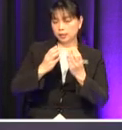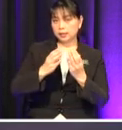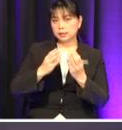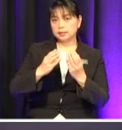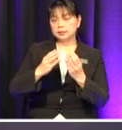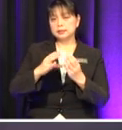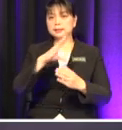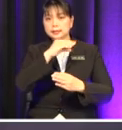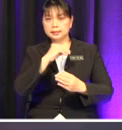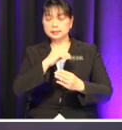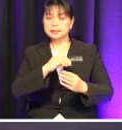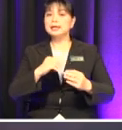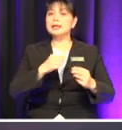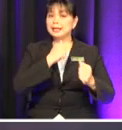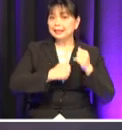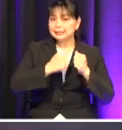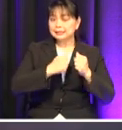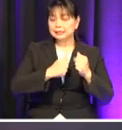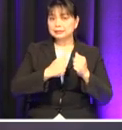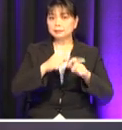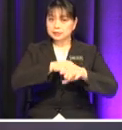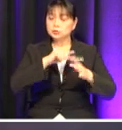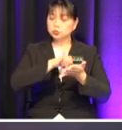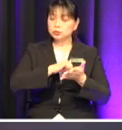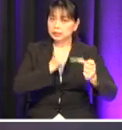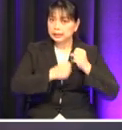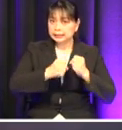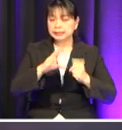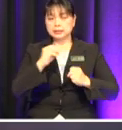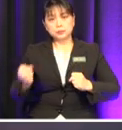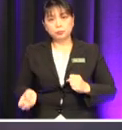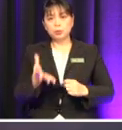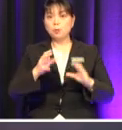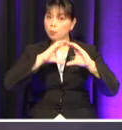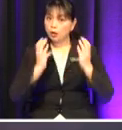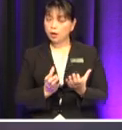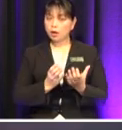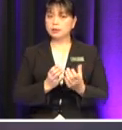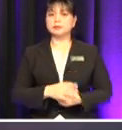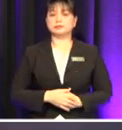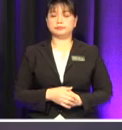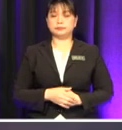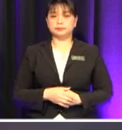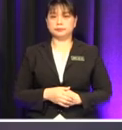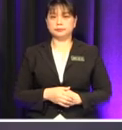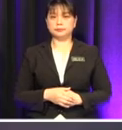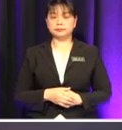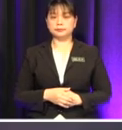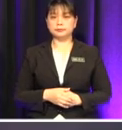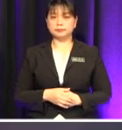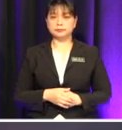berupaya menyelaras dan menyeragamkan pergerakan untuk menghasilkan tindakan Oke jadi